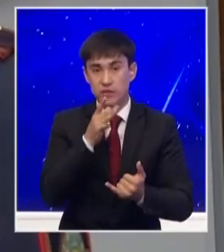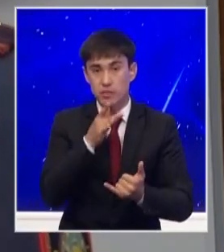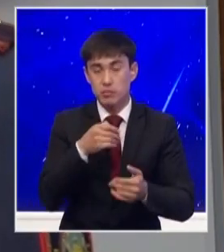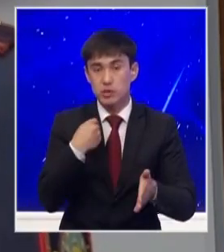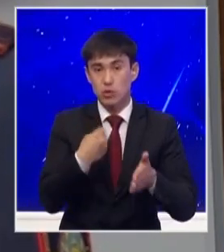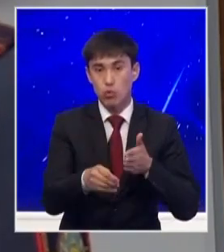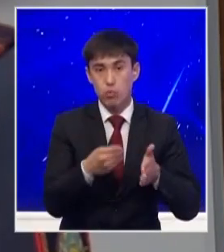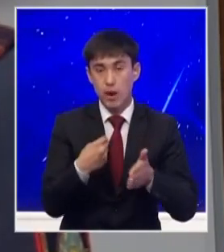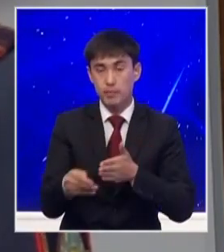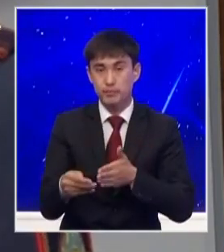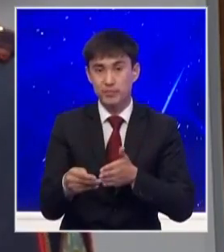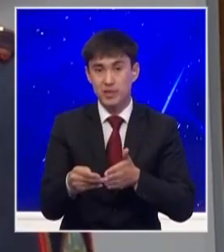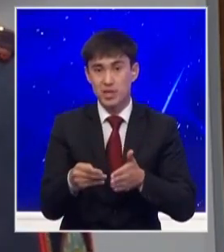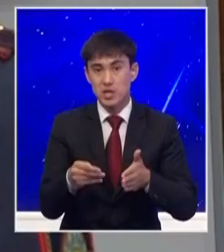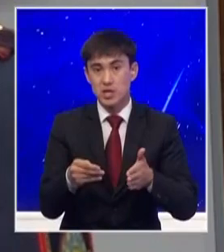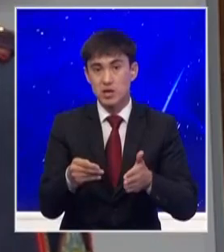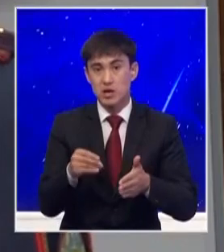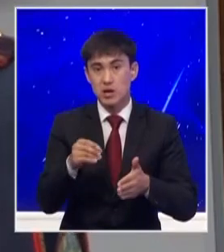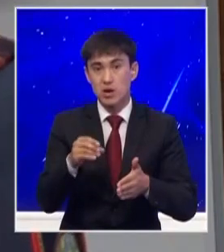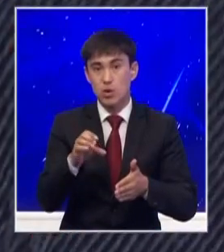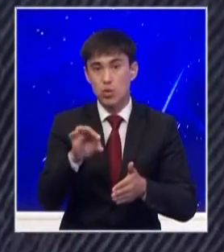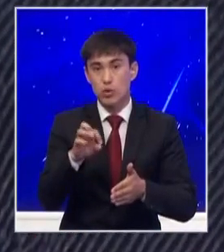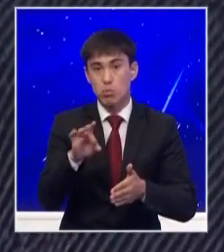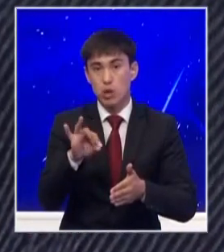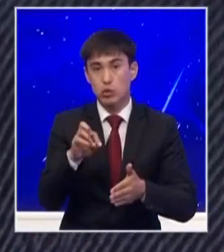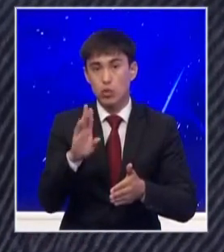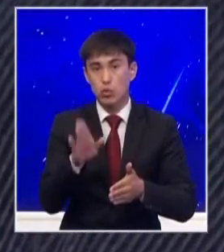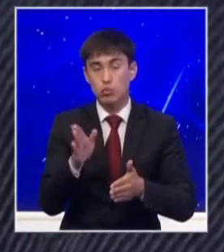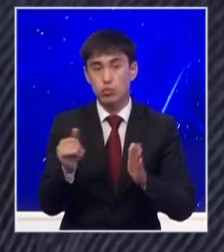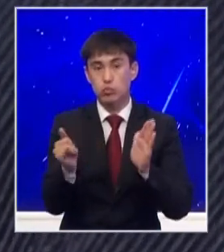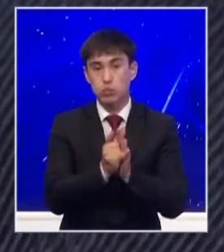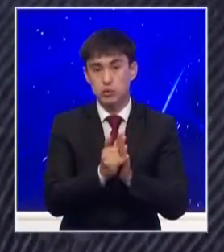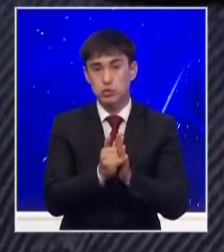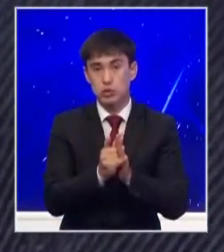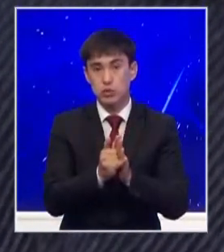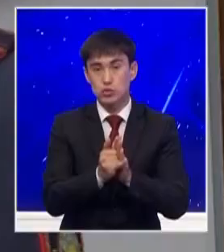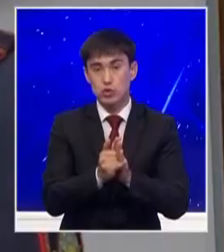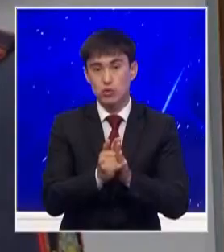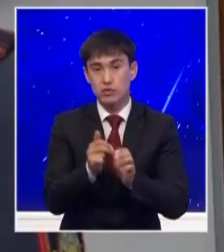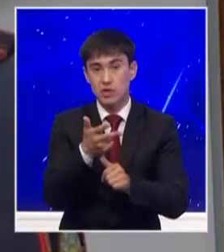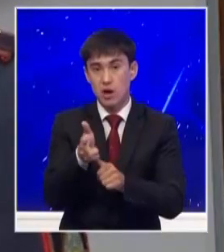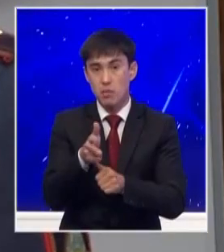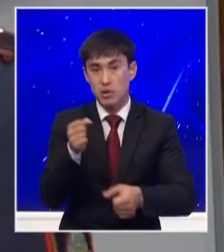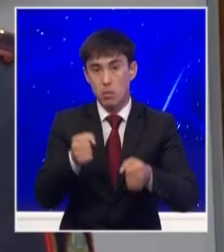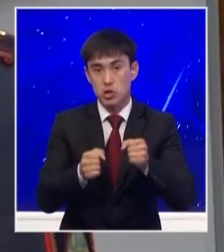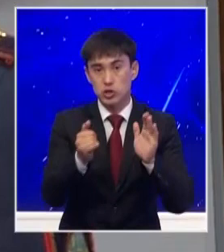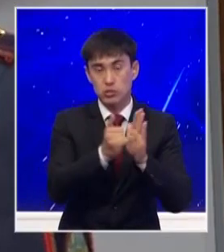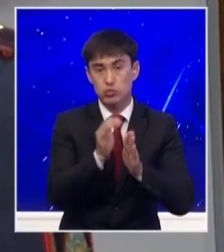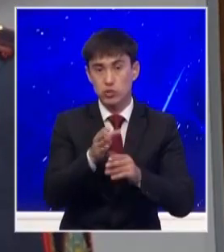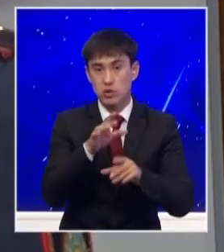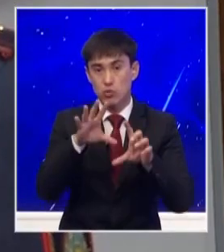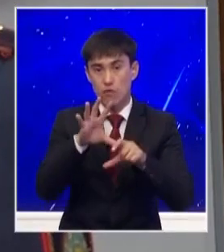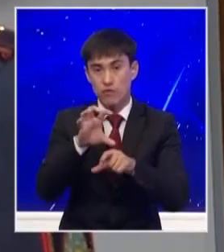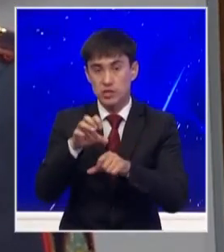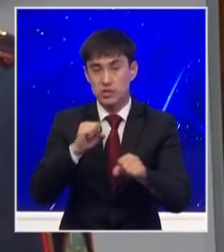закупаем систему ЭКИН-патруль, которая будет устанавливаться на патрульных автомашинах сверху. Эта система будет